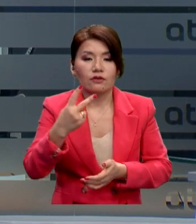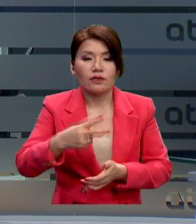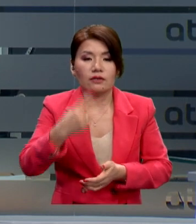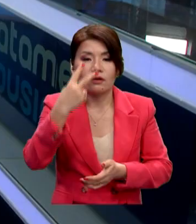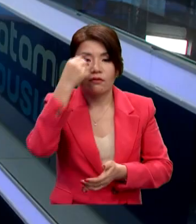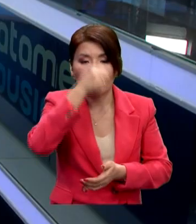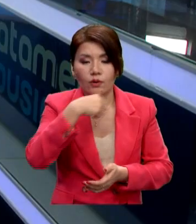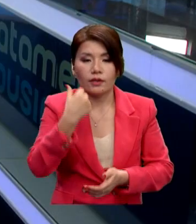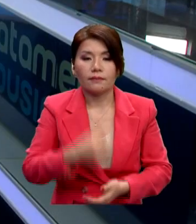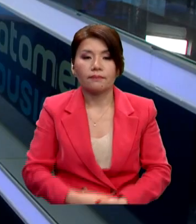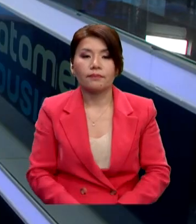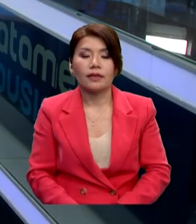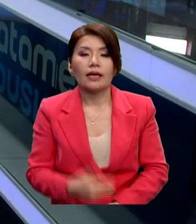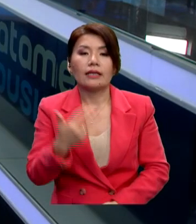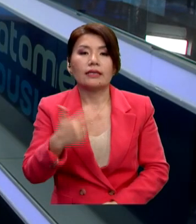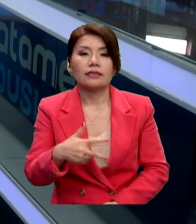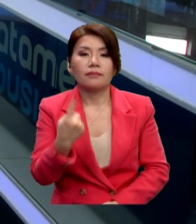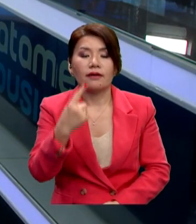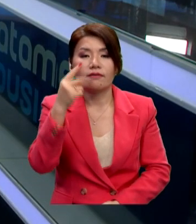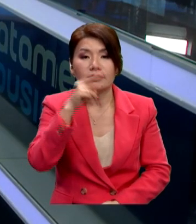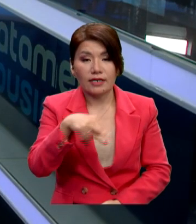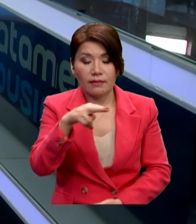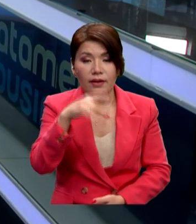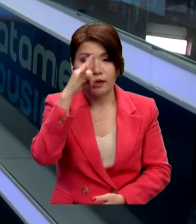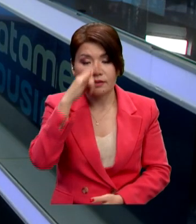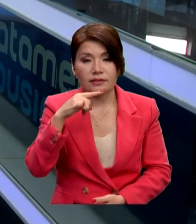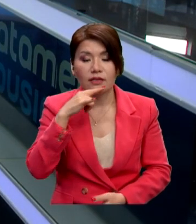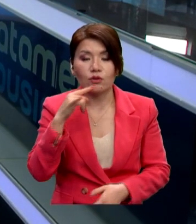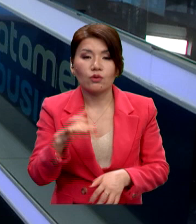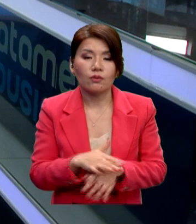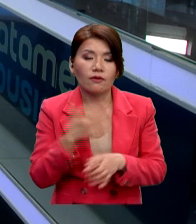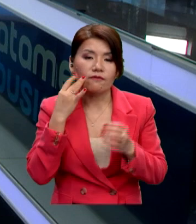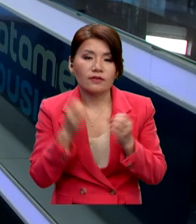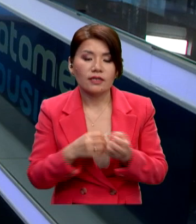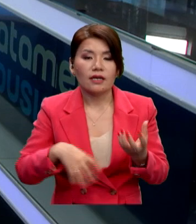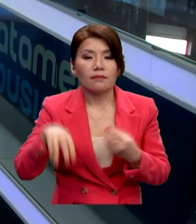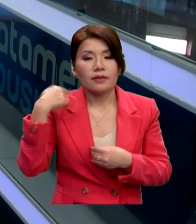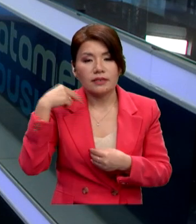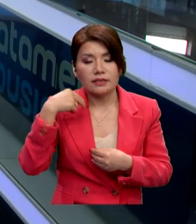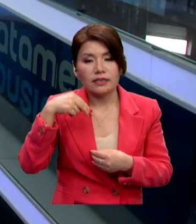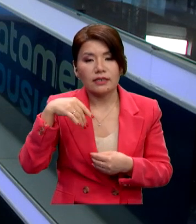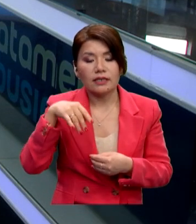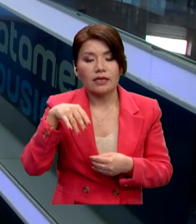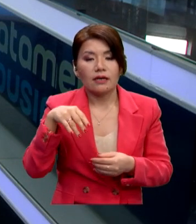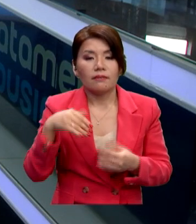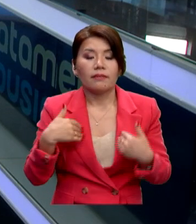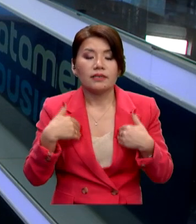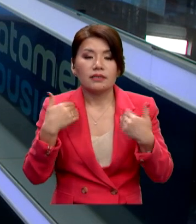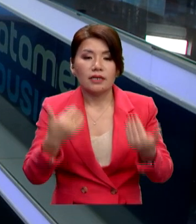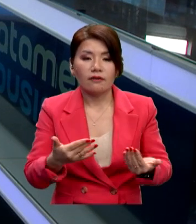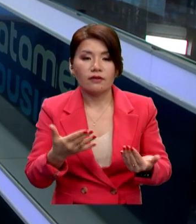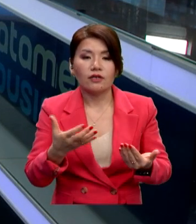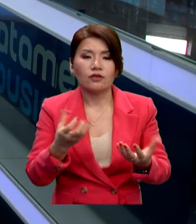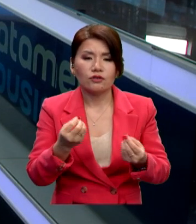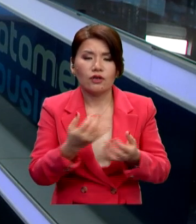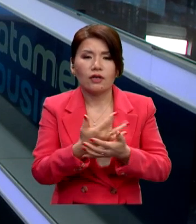года. 31 декабря казахстанцев по доброй традиции поздравит президент страны. Как это принято, помимо